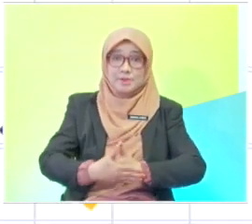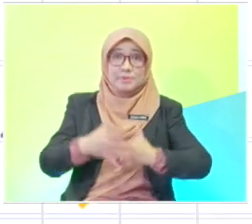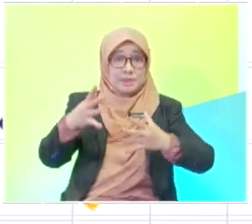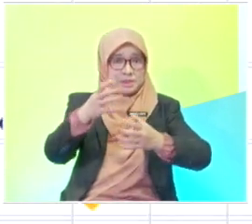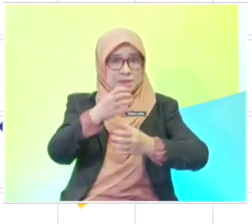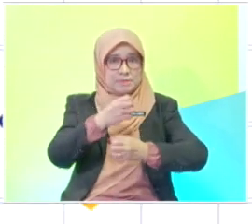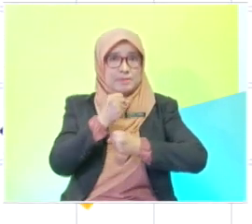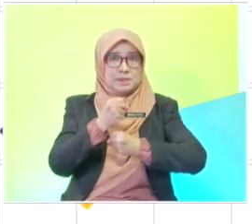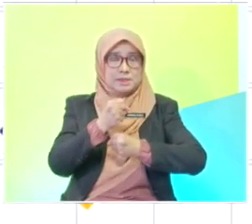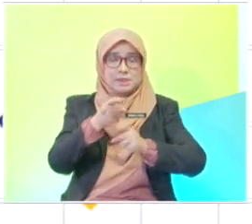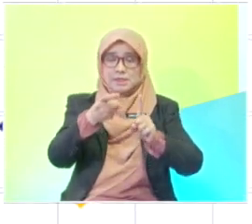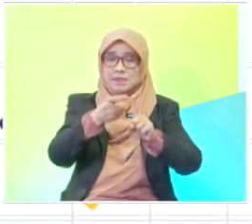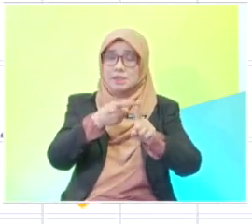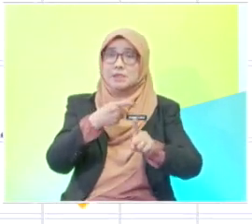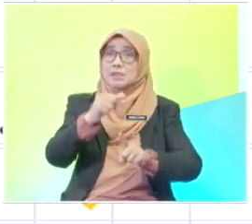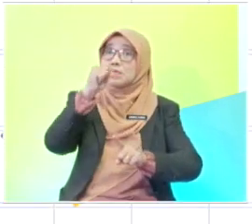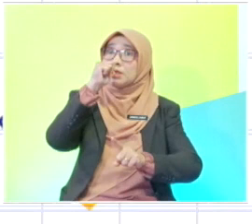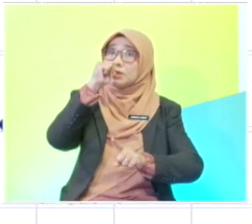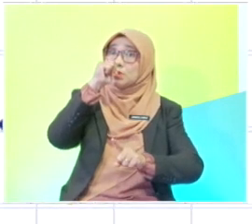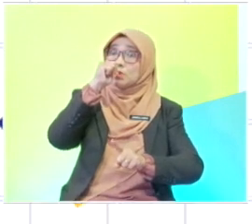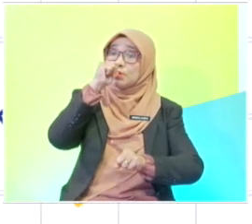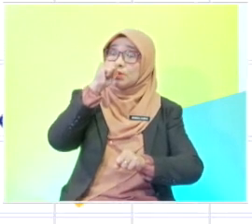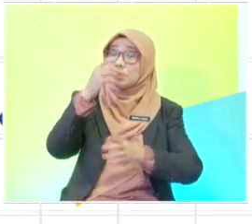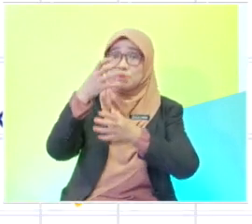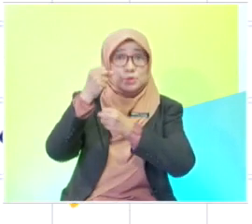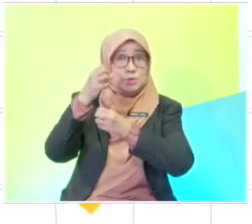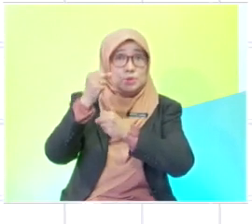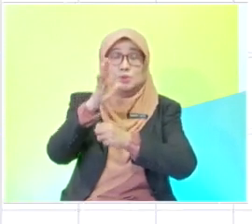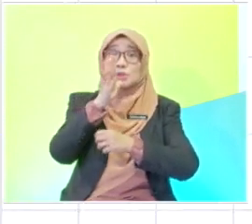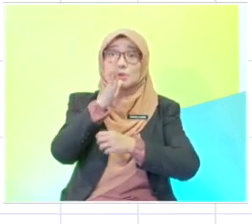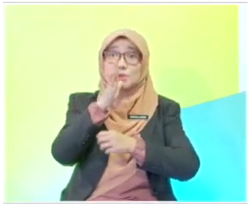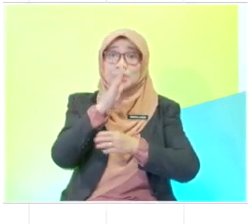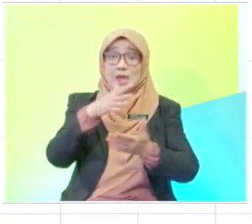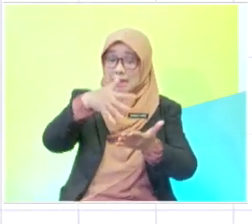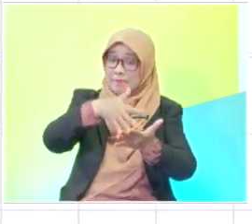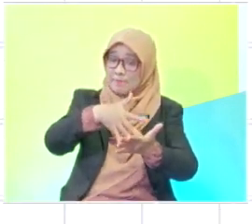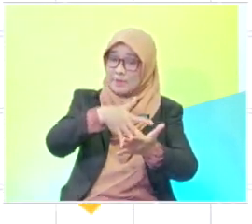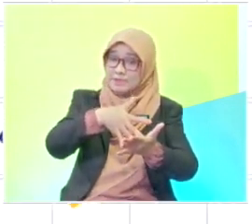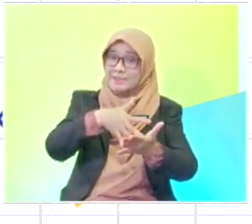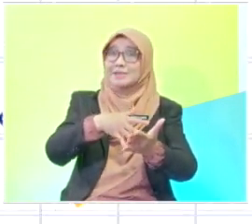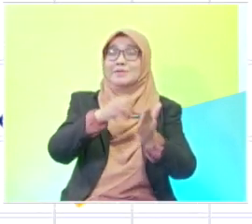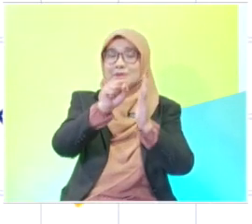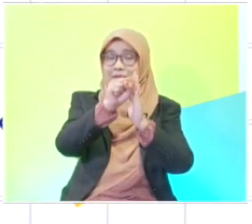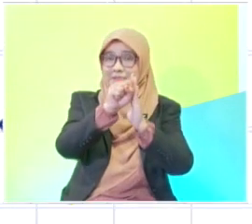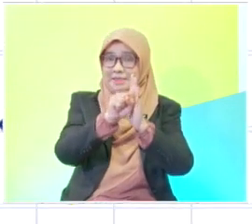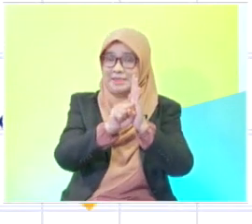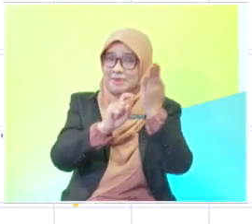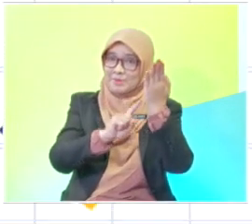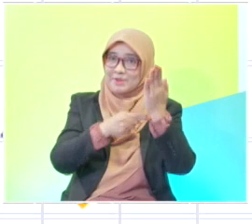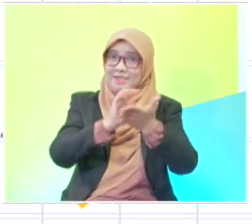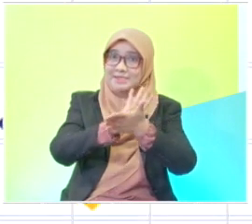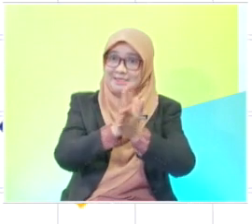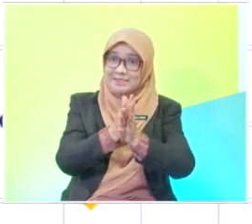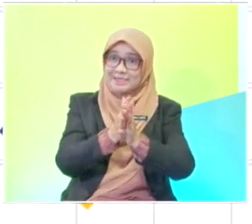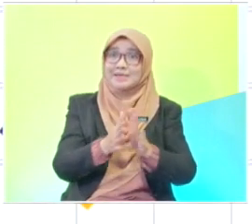antibodi daripada susu ibunya. Keimunan apa tu? Ini keimunan pasif semula jadi. Okey, tepat sekali. Untuk yang